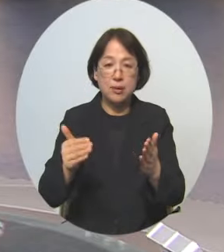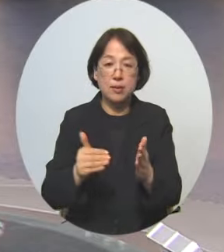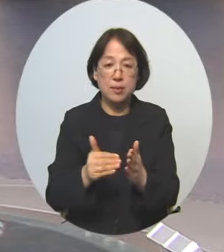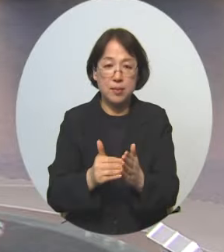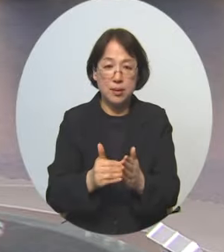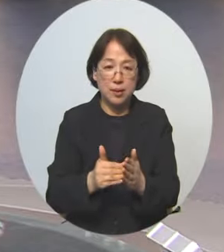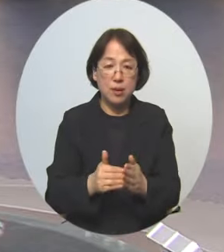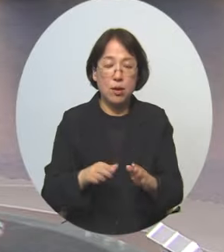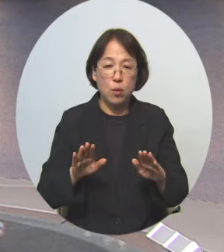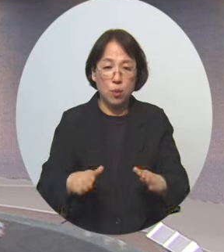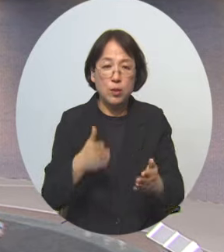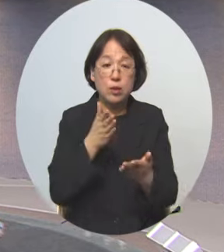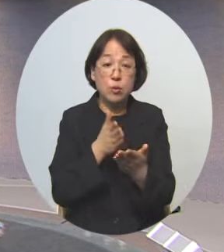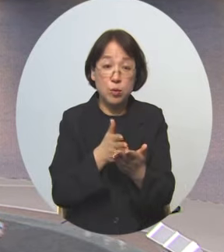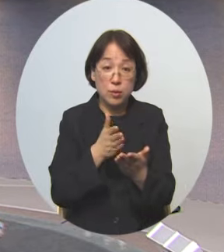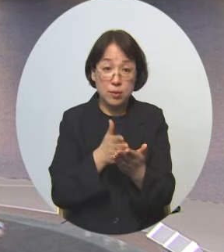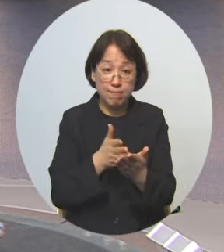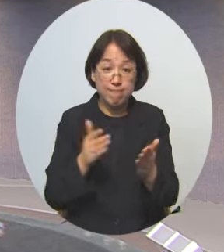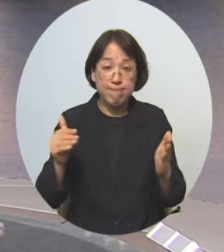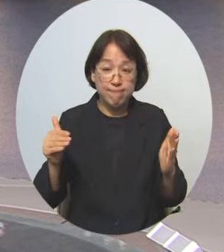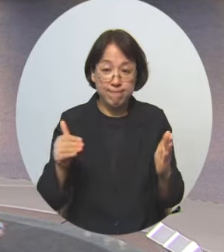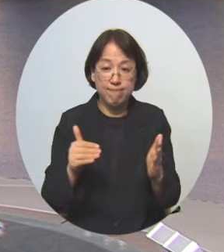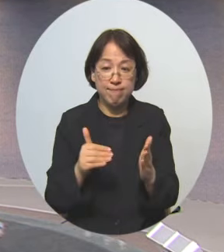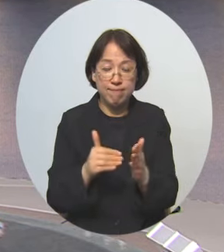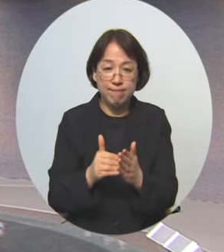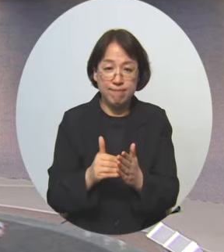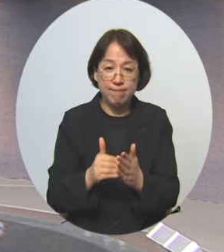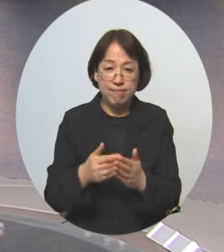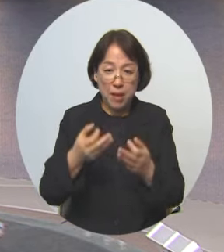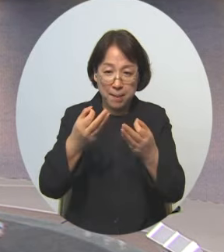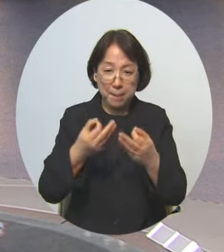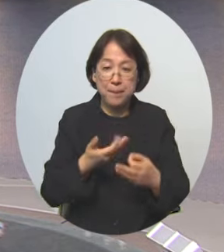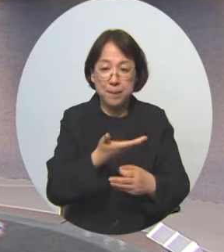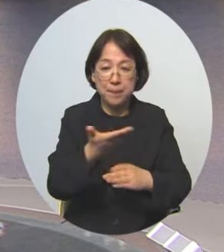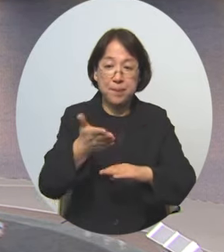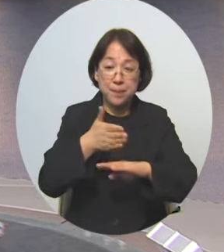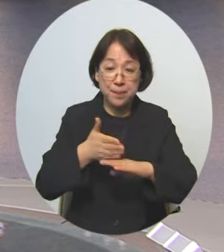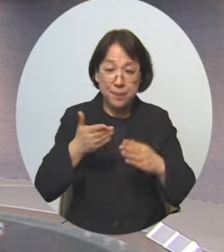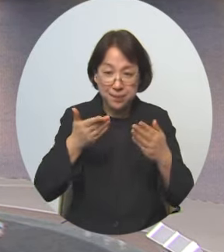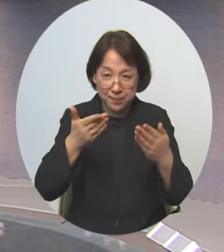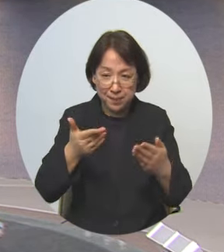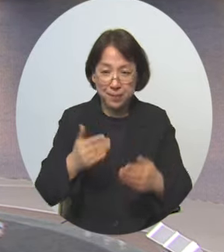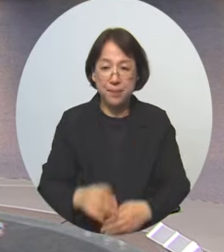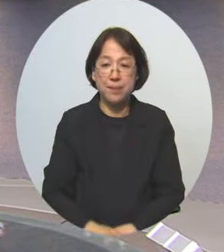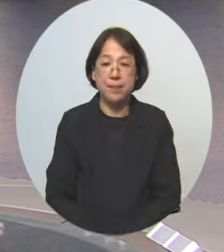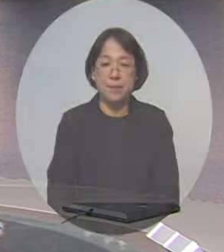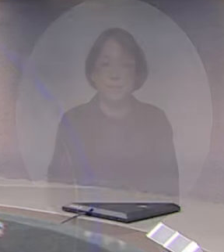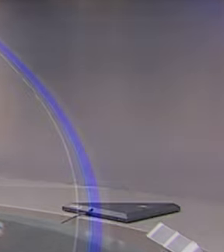KTV 대한뉴스 오늘 저희가 준비한 소식은 여기까지입니다. 시청해주신 여러분 고맙습니다.